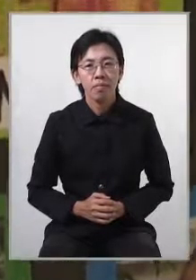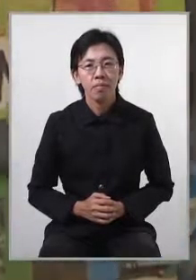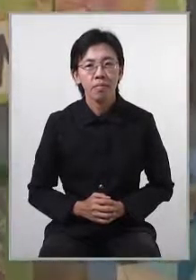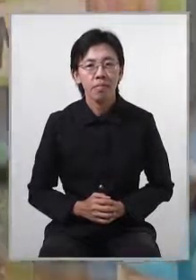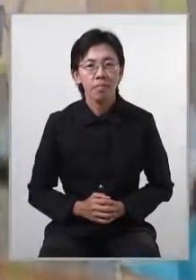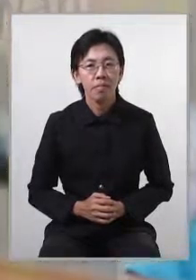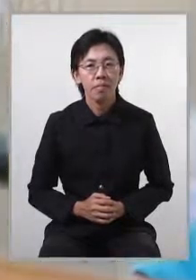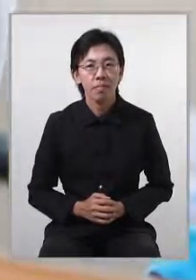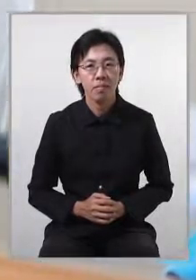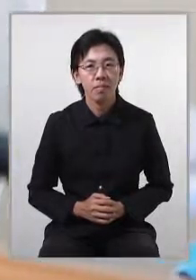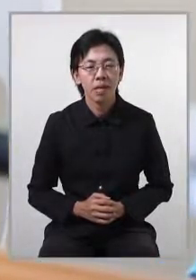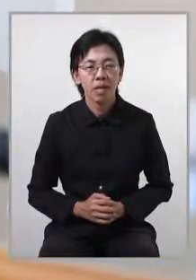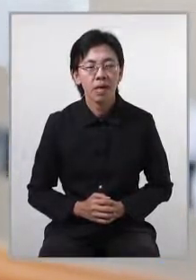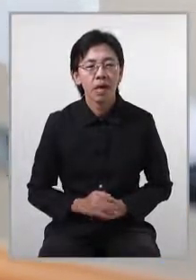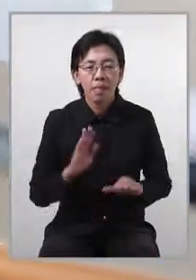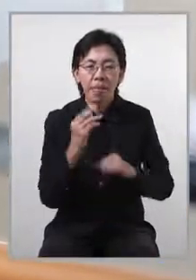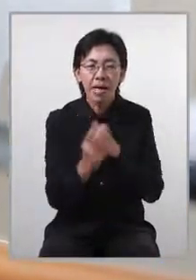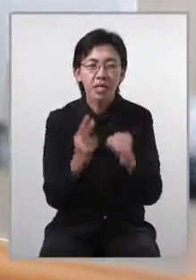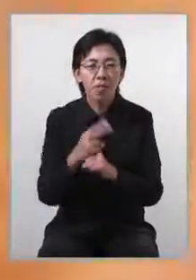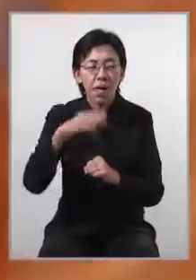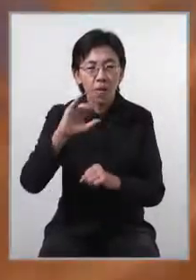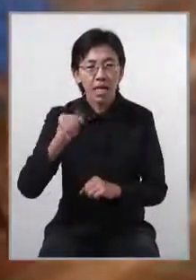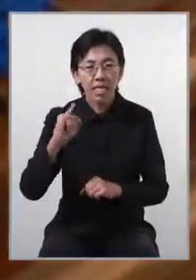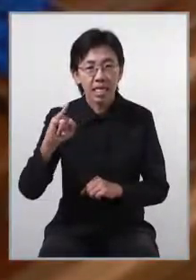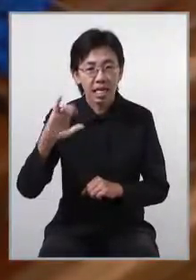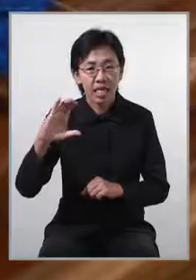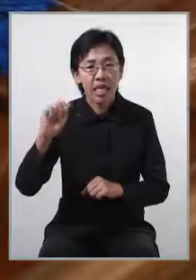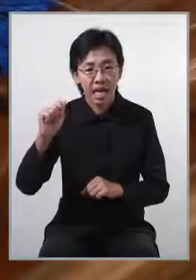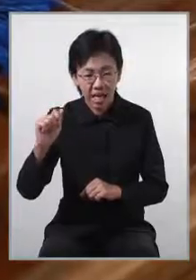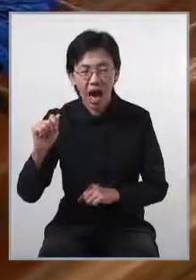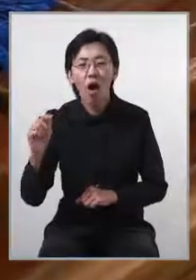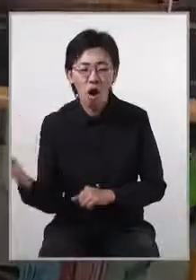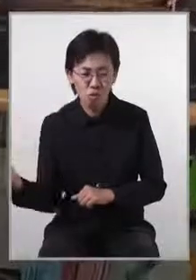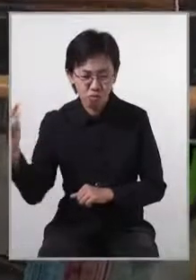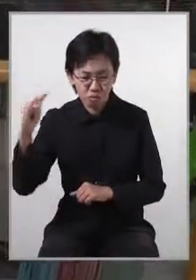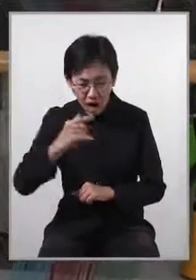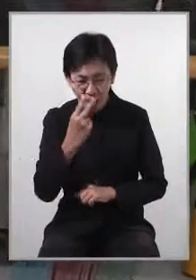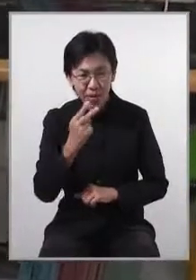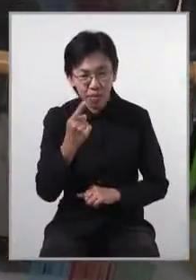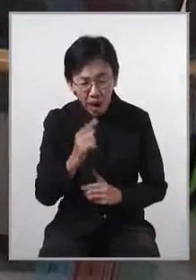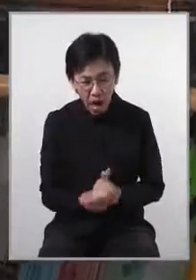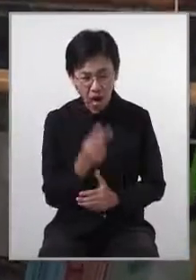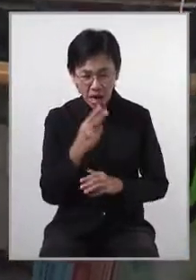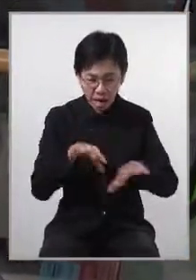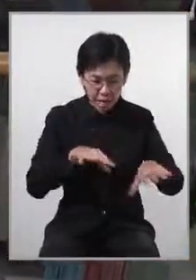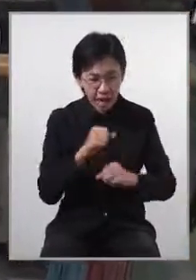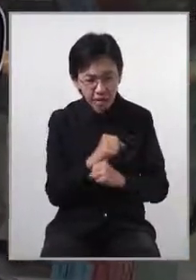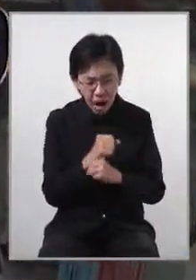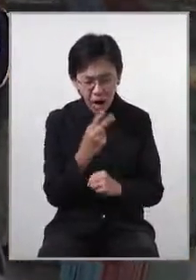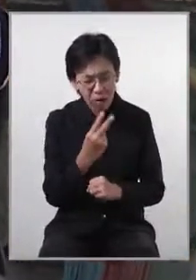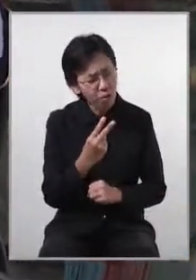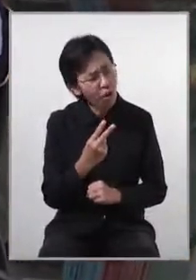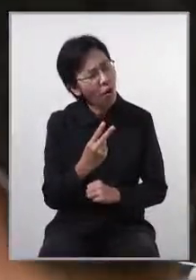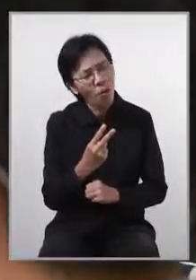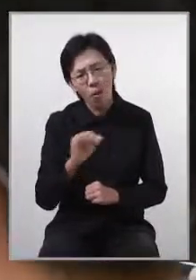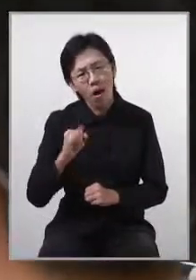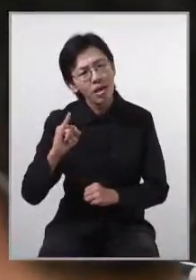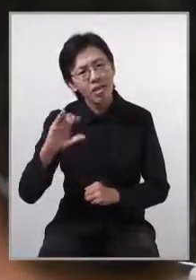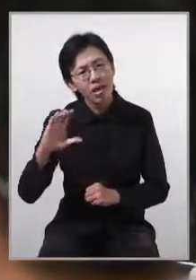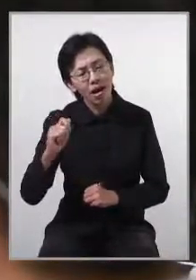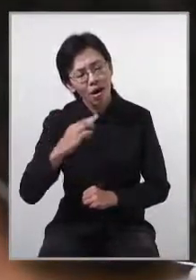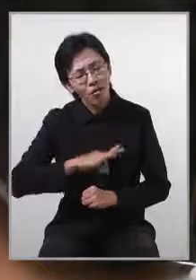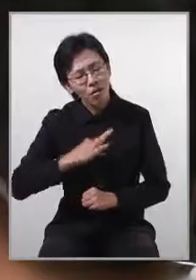หลังจาก2ปีกว่าเนี่ยเชื่อไหมใจกล้าเขาย้อนกลับมาดูเราเขาเห็นพวกเราก็ปลื้มใจมากนะฮะเ